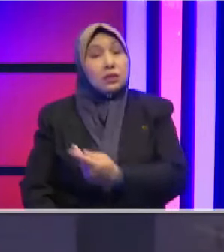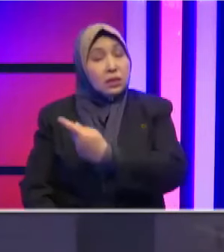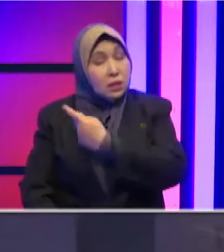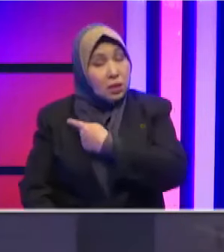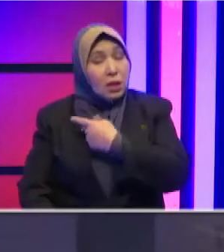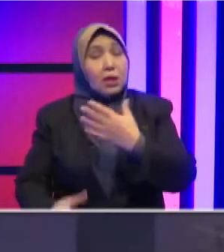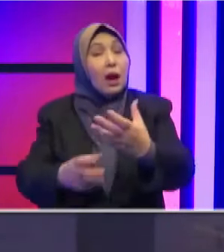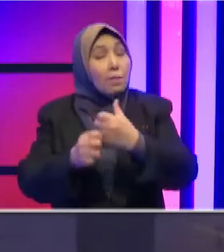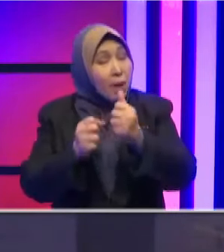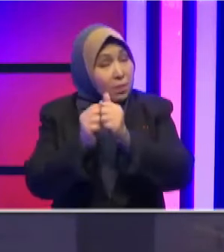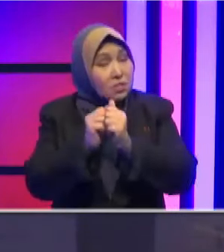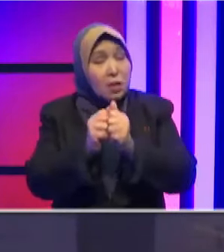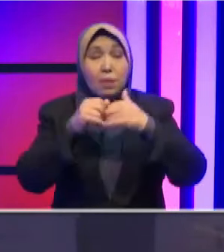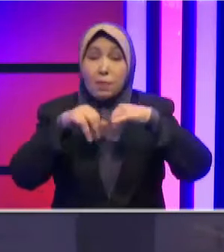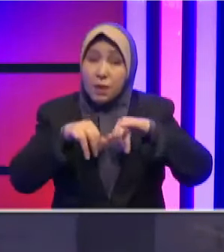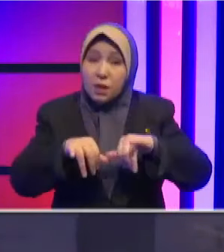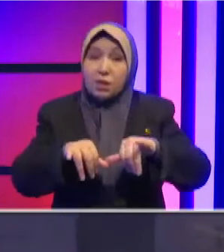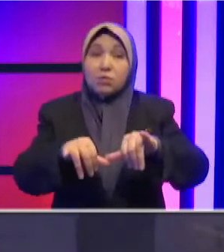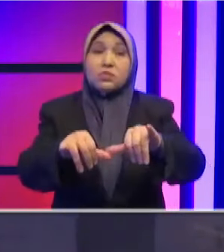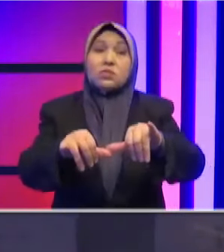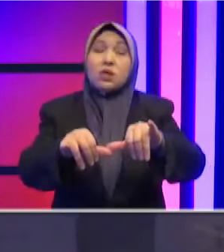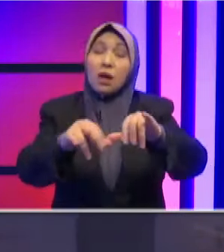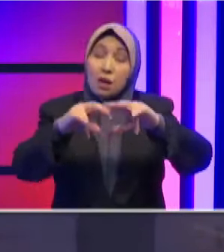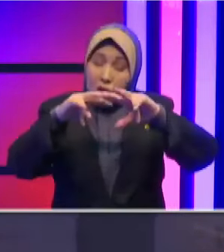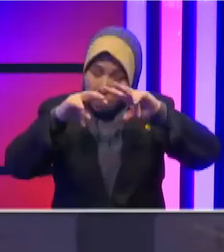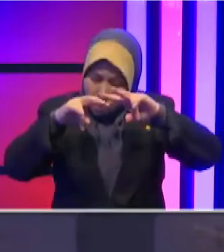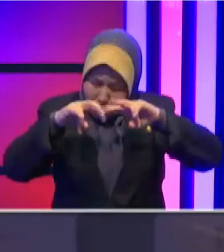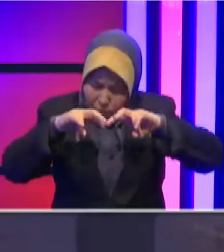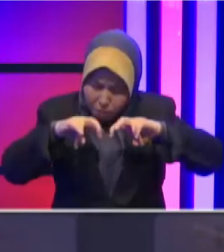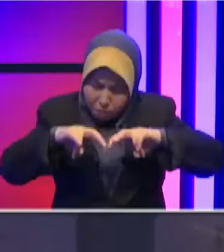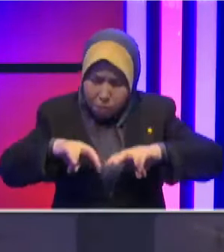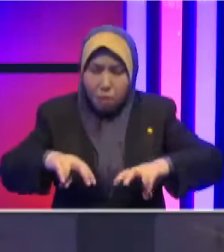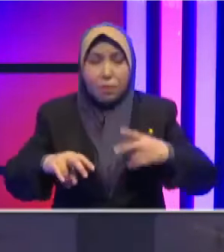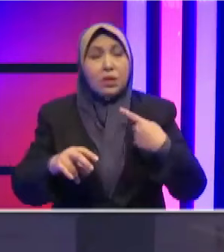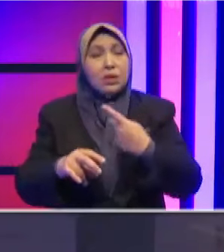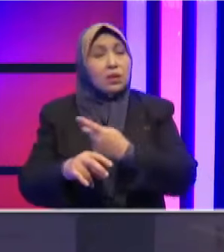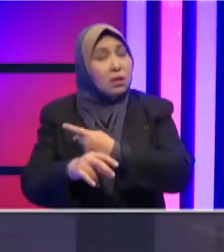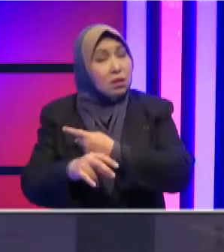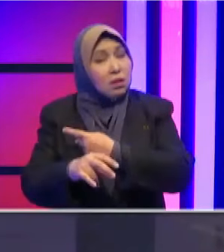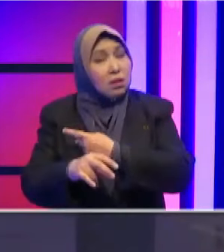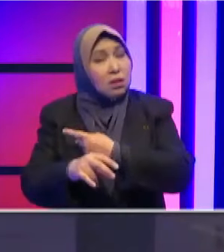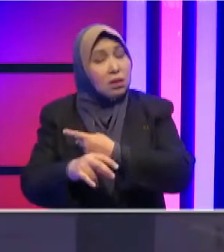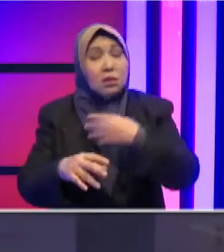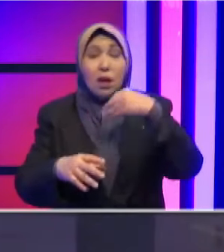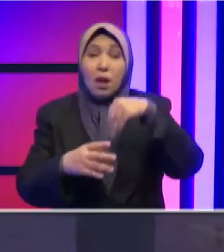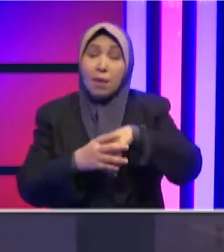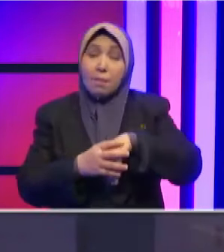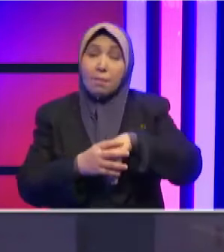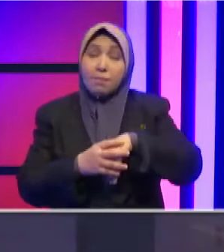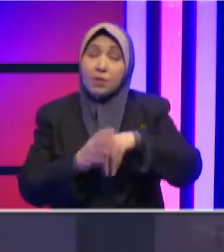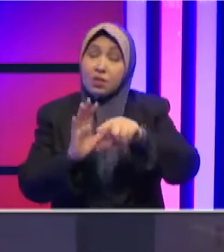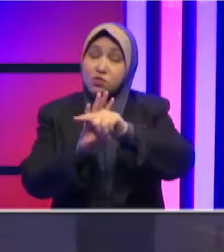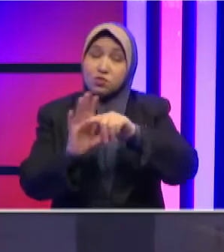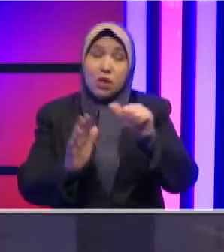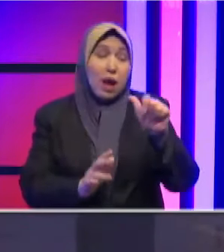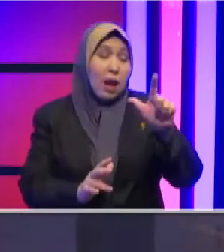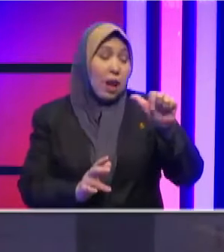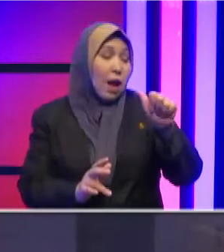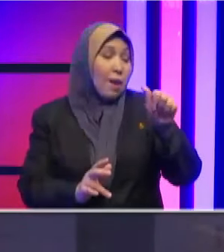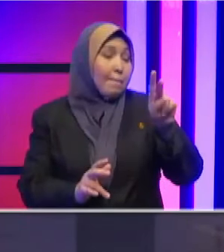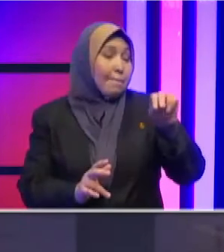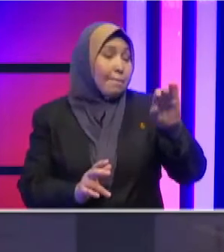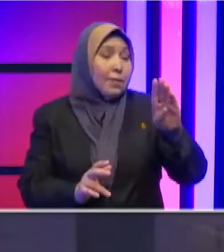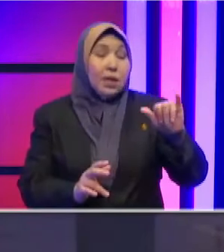dapat sama-sama meneruskan kajian kita yaitu dalam surah al-anbiya